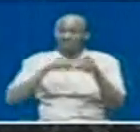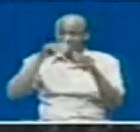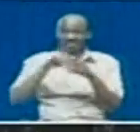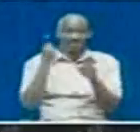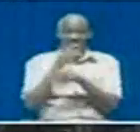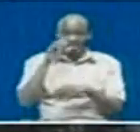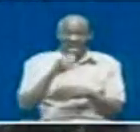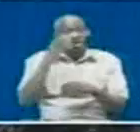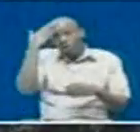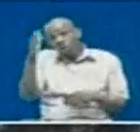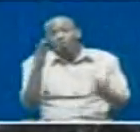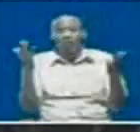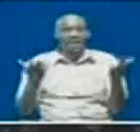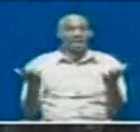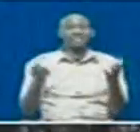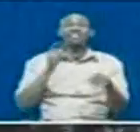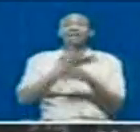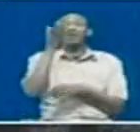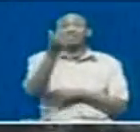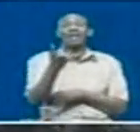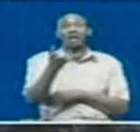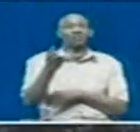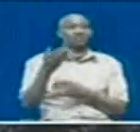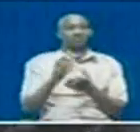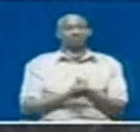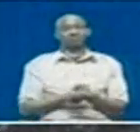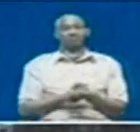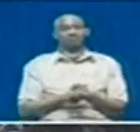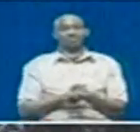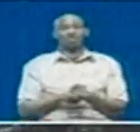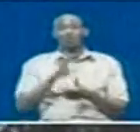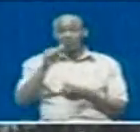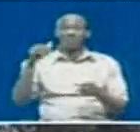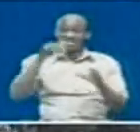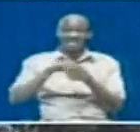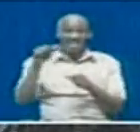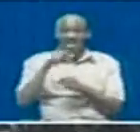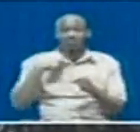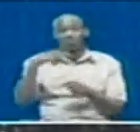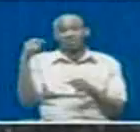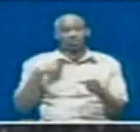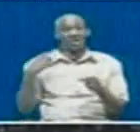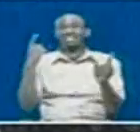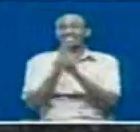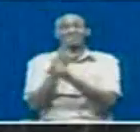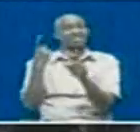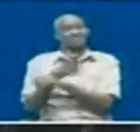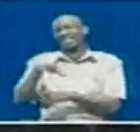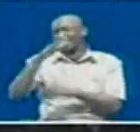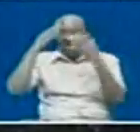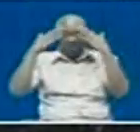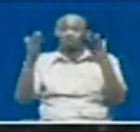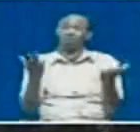lingine ambapo hajui ni wapi. Maanake hata alipokuwa kule alikuwa hatoki nje. Kutoka kwenye gari ndo alikwenda akapelekwa katika destination ambayo